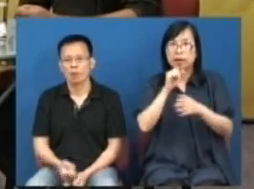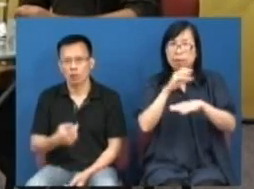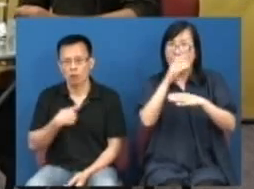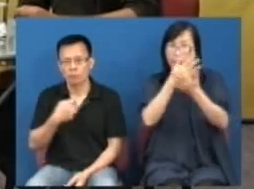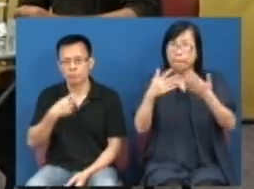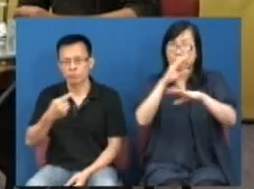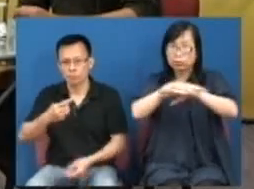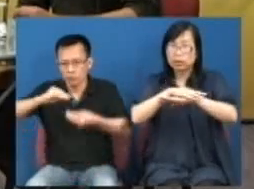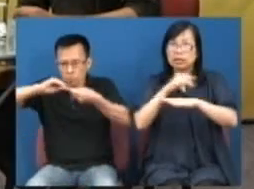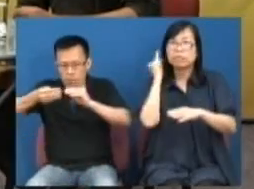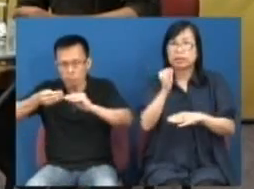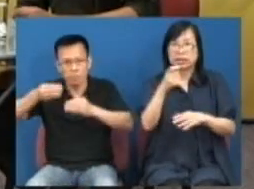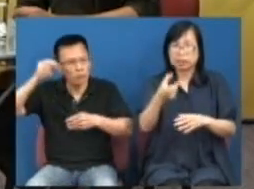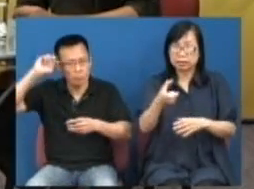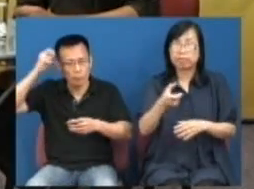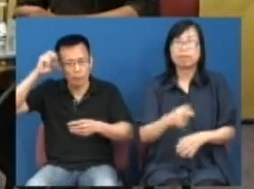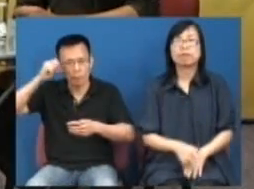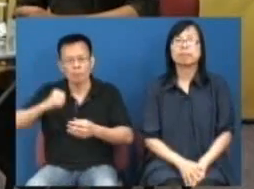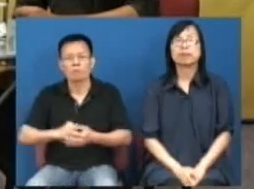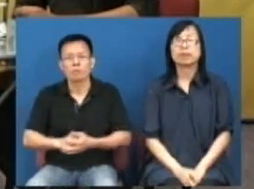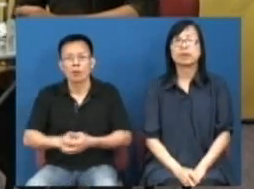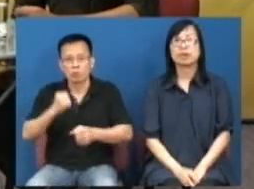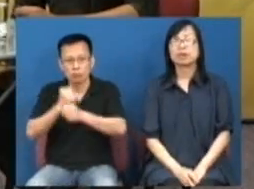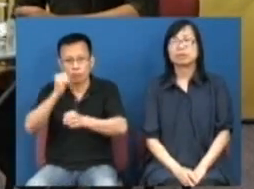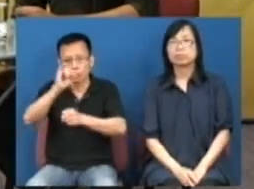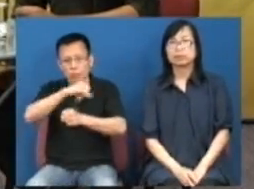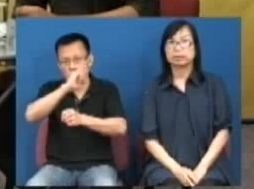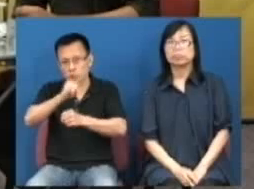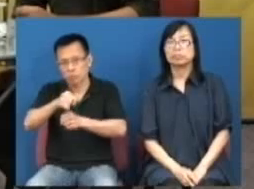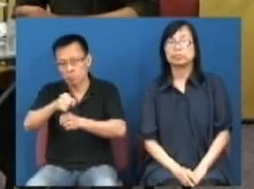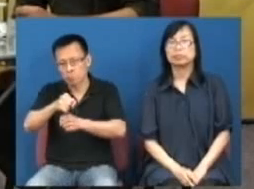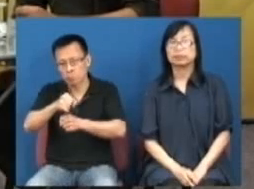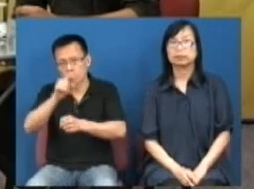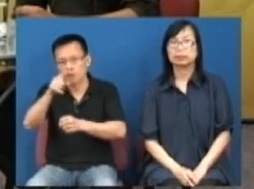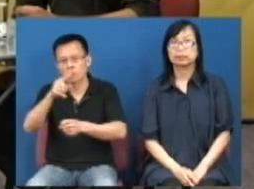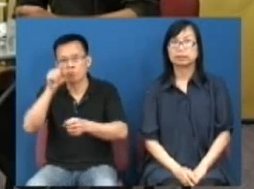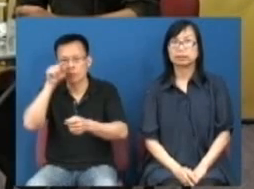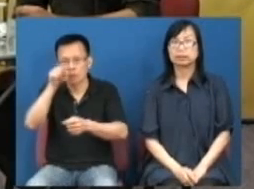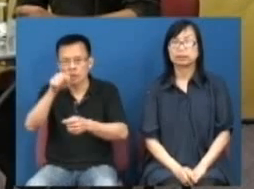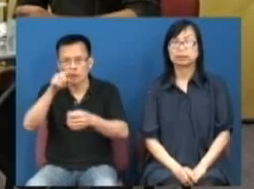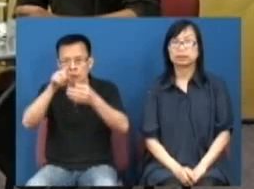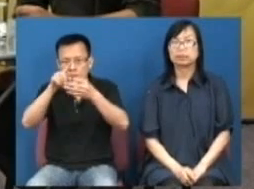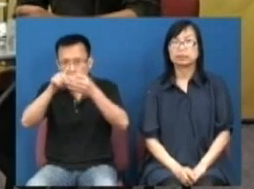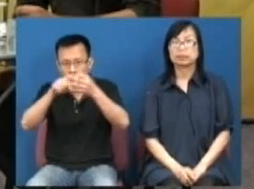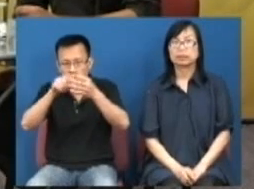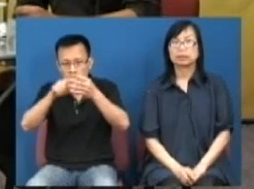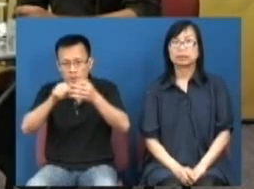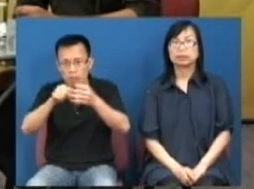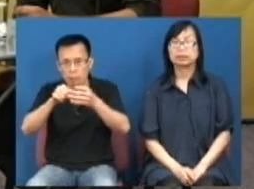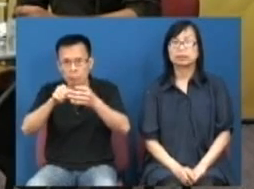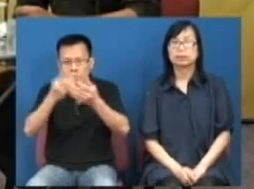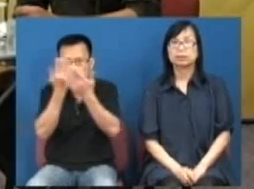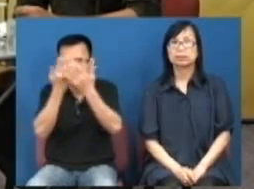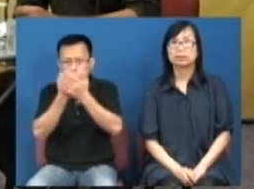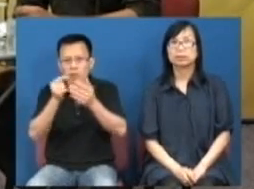叫調轉來的思維，做錯嘢咧，你就會點名。咁我啲媒體又要去報導，